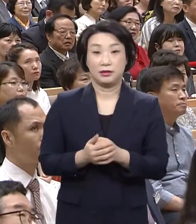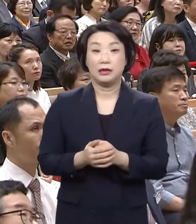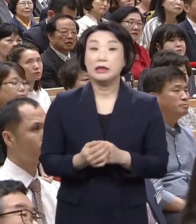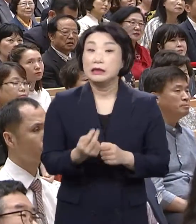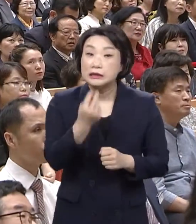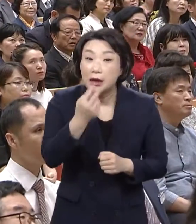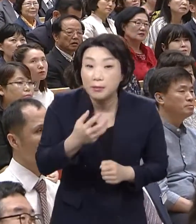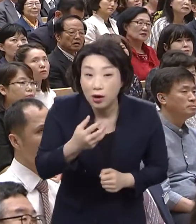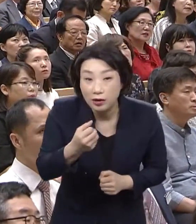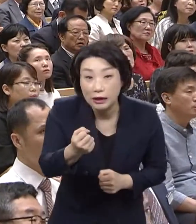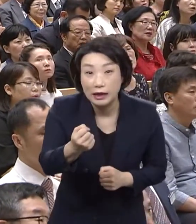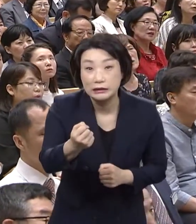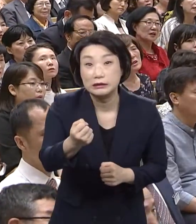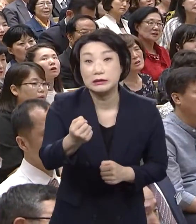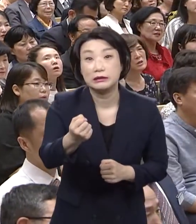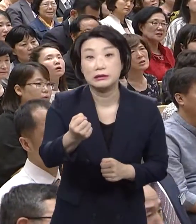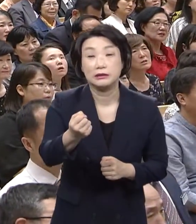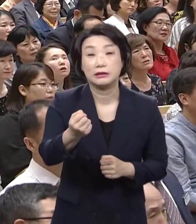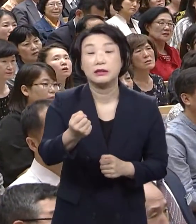생명을 가진